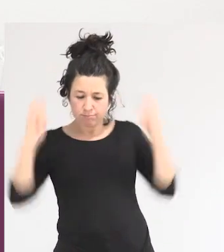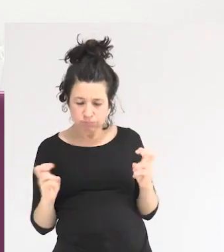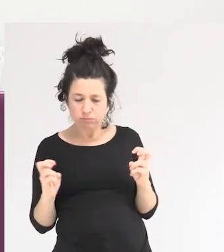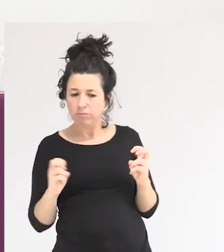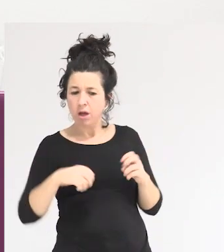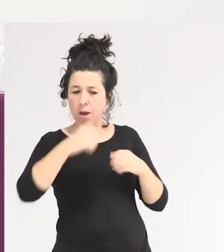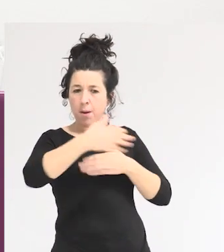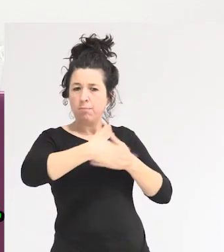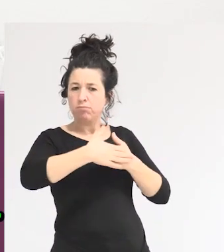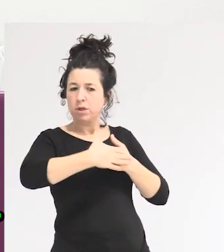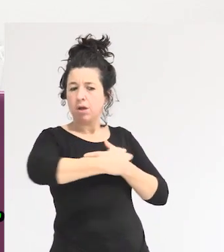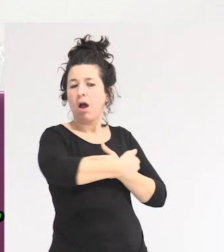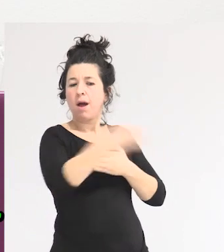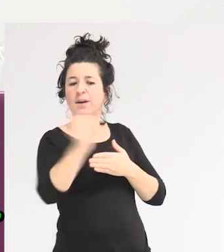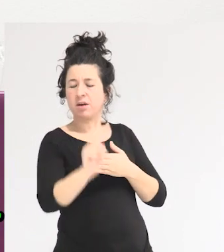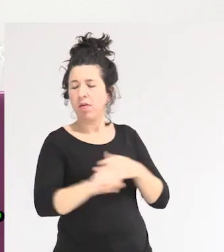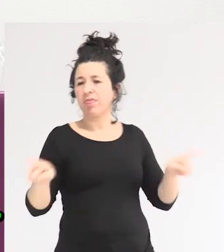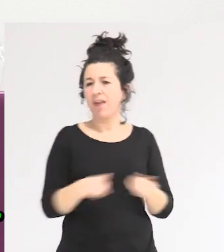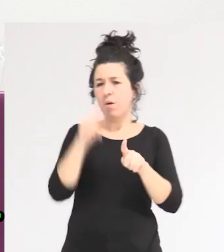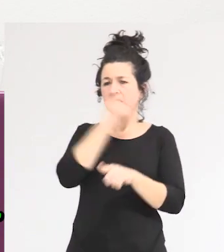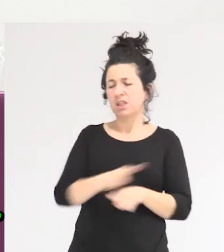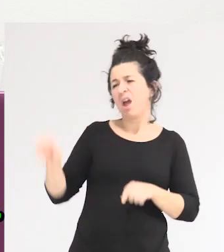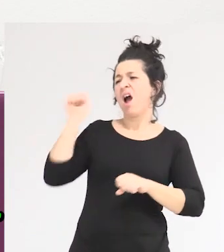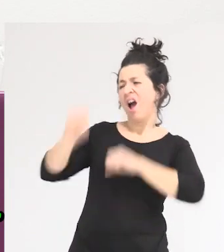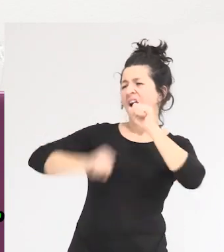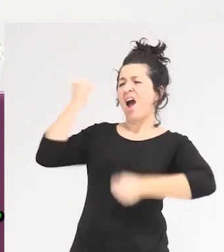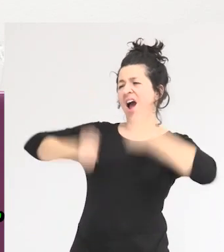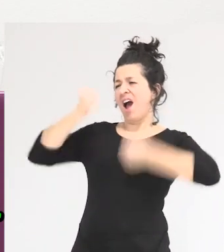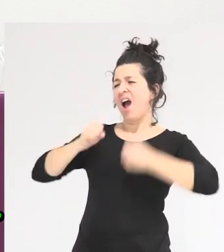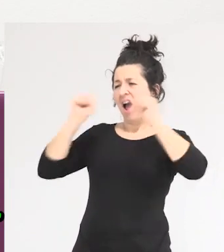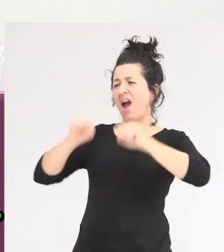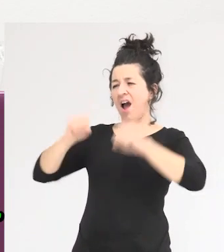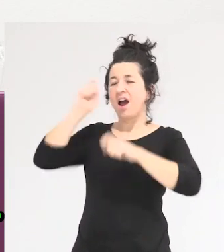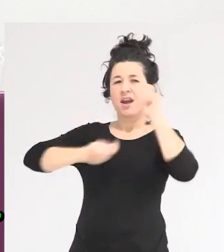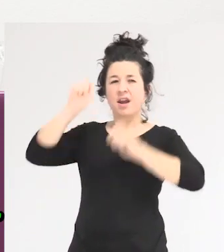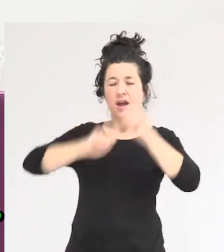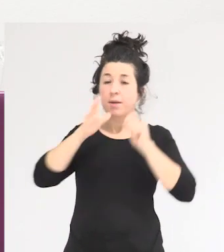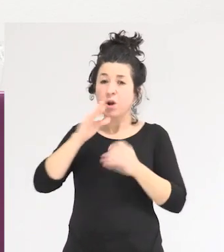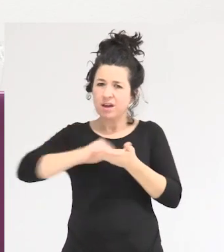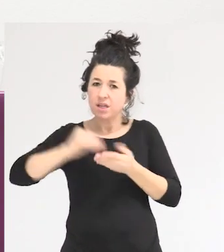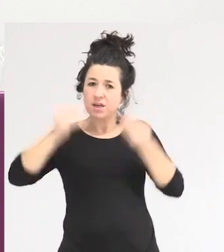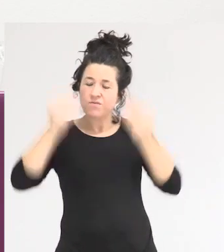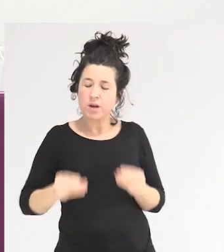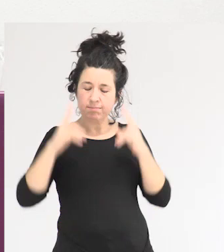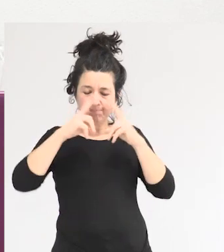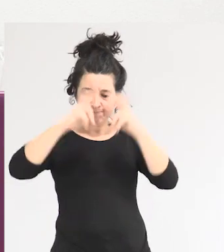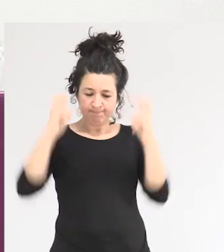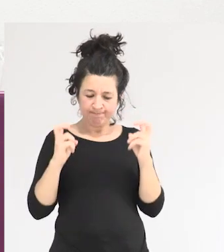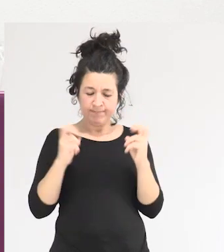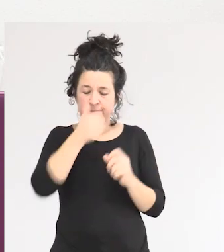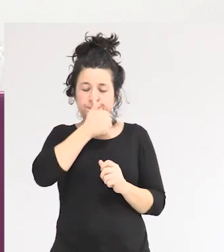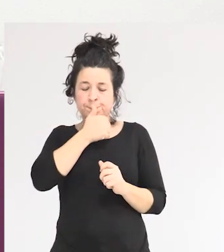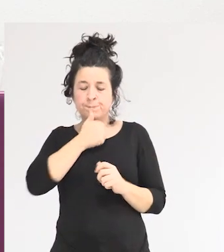joka badu ere. Negarrez eta erreguka hasten bada ere, idaz leonak eutxi egiten du. Tapoiak erabiliko